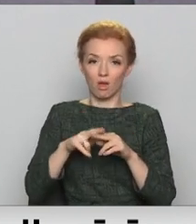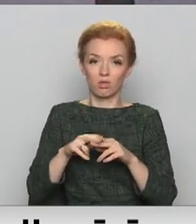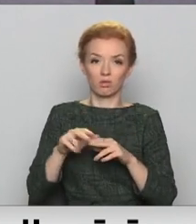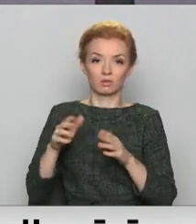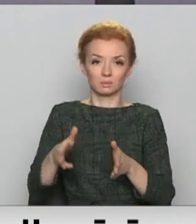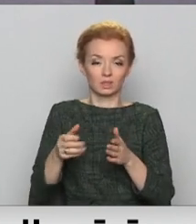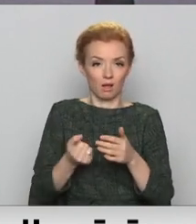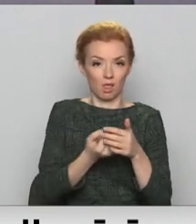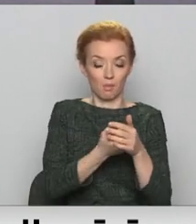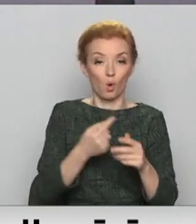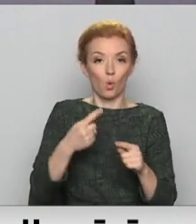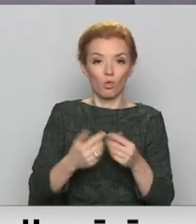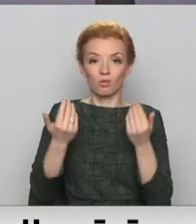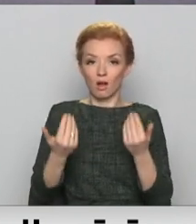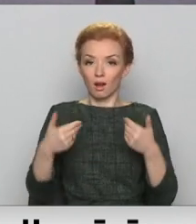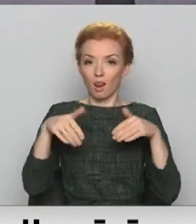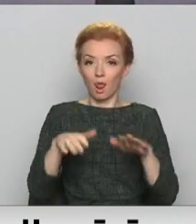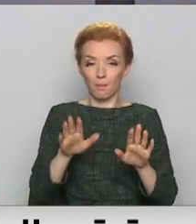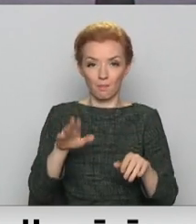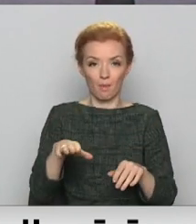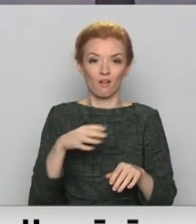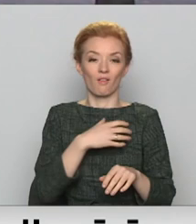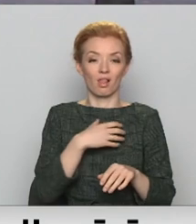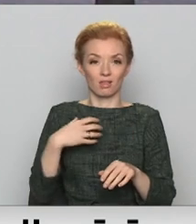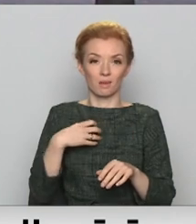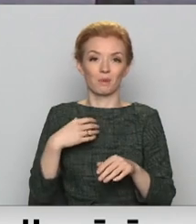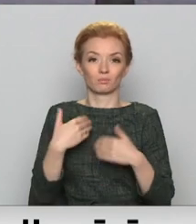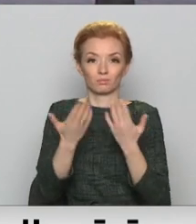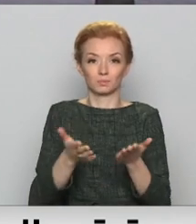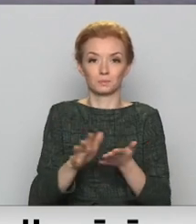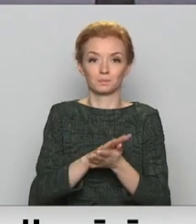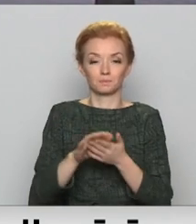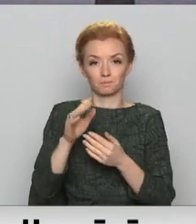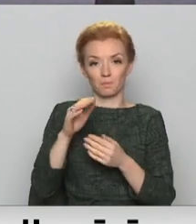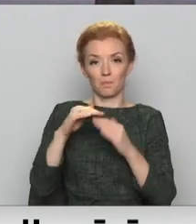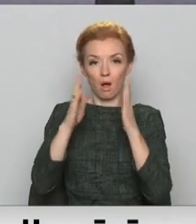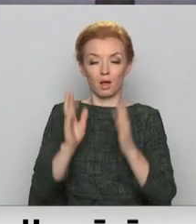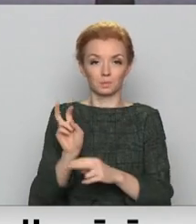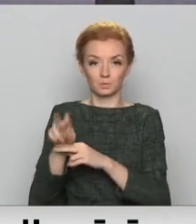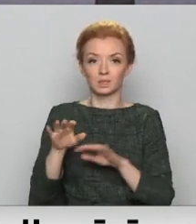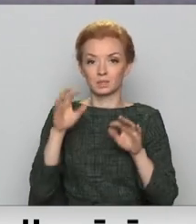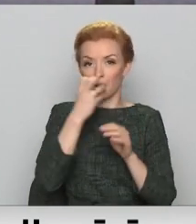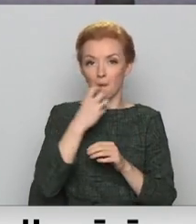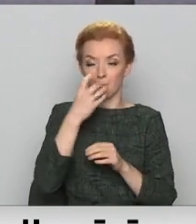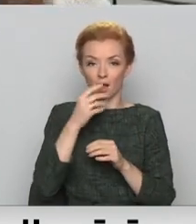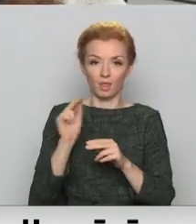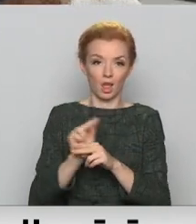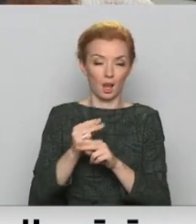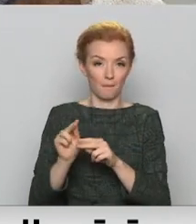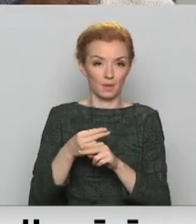apmaksāt skābekļa terapiju mājās, taču atsaucība to saņemt varētu būt lielāka. Plašāk Vitas Ansratas sižetā.